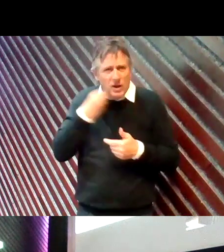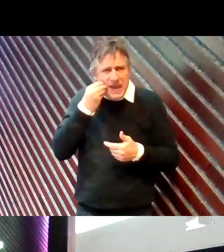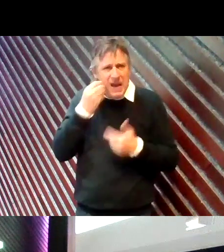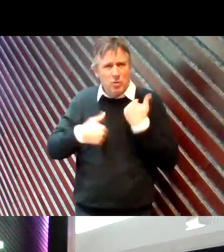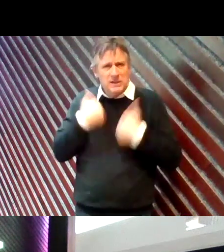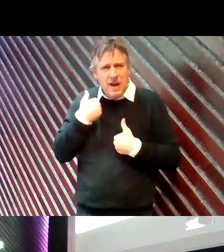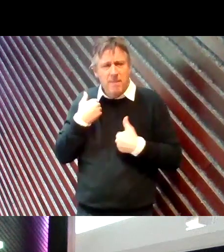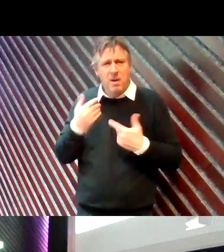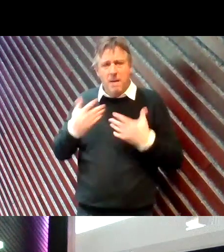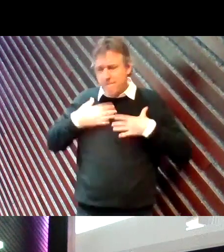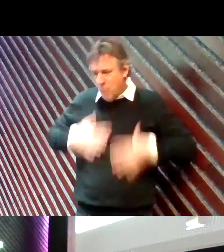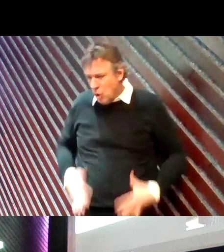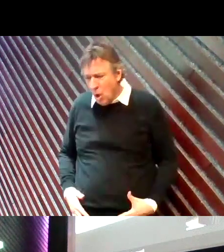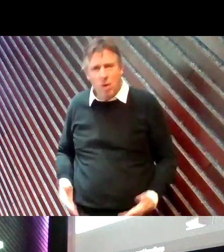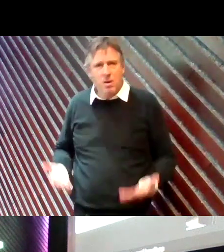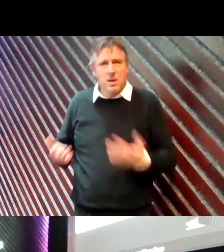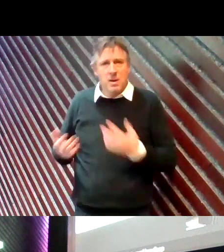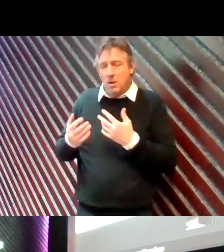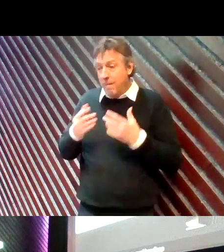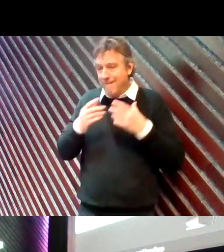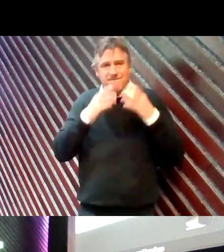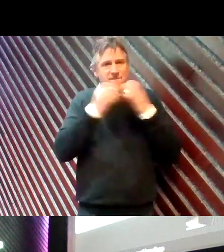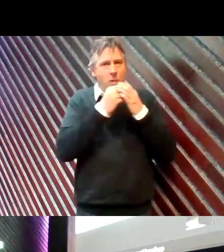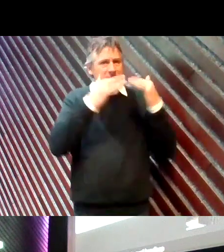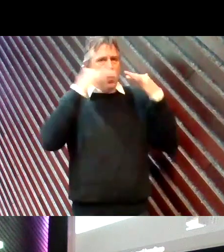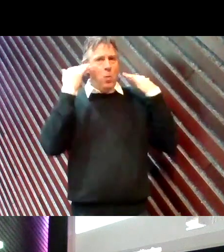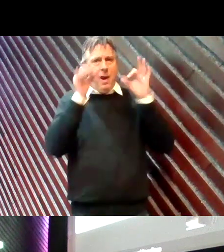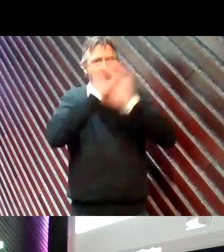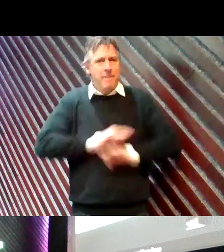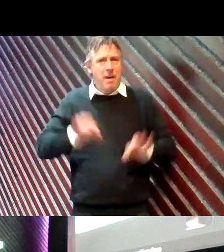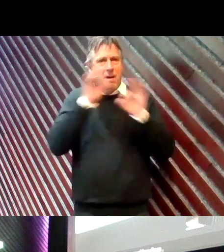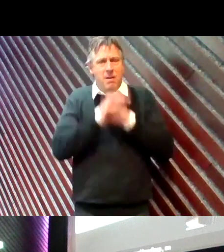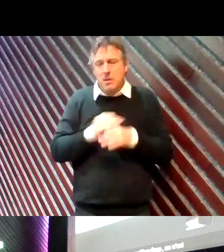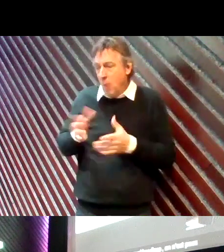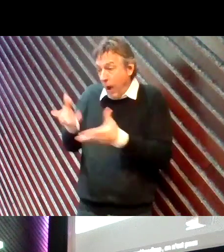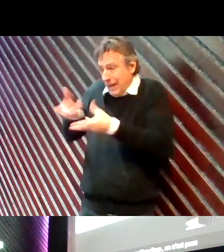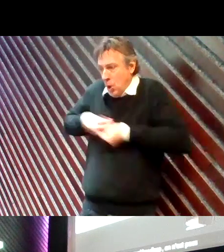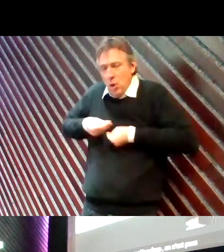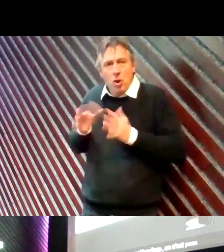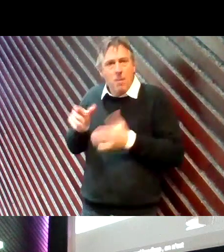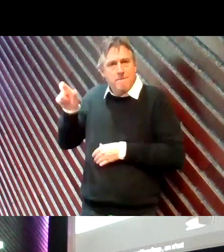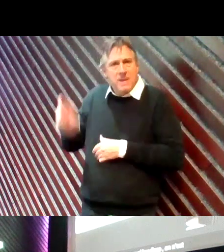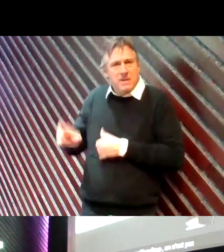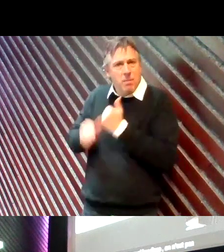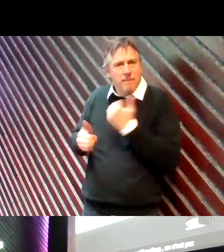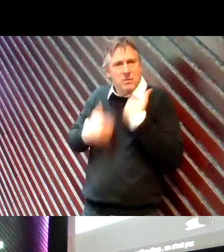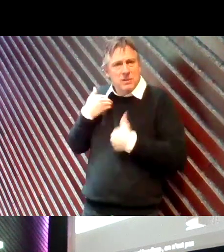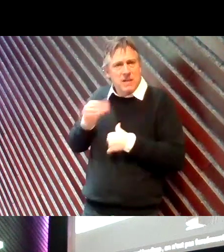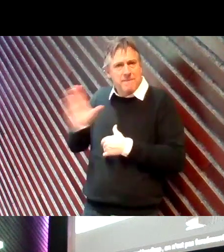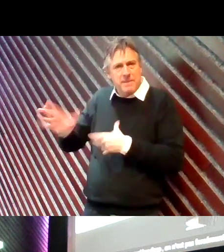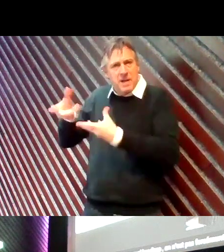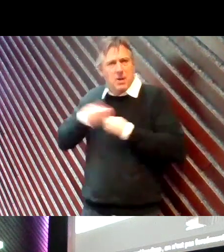handicap moteur, on n'est pas forcément formé et ce n pas inné, je dirais, d'accueillir une personne en situation